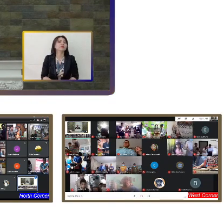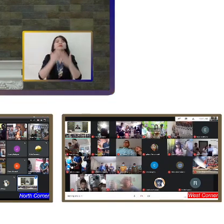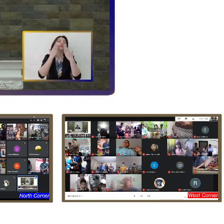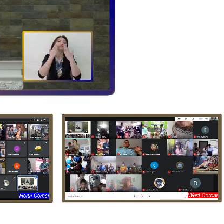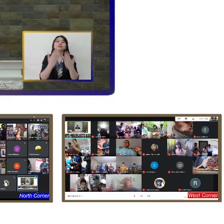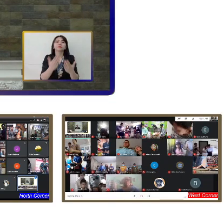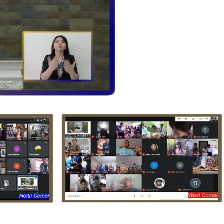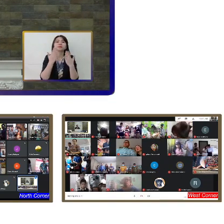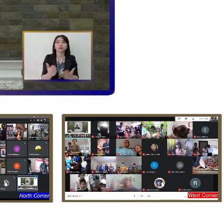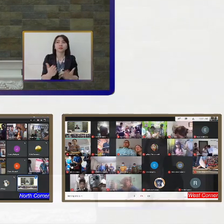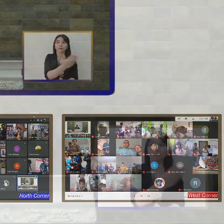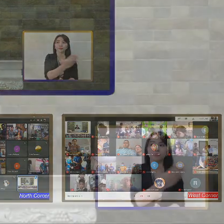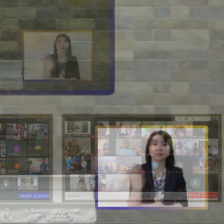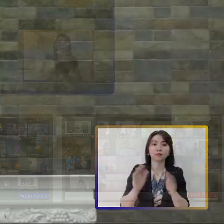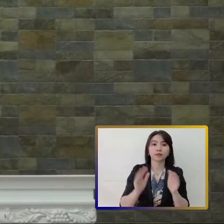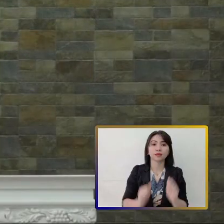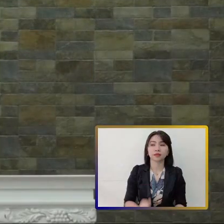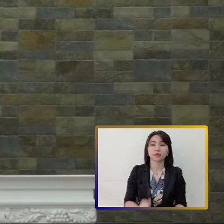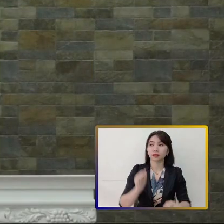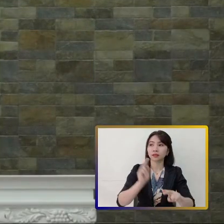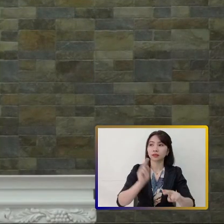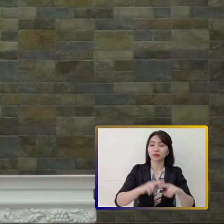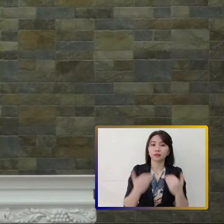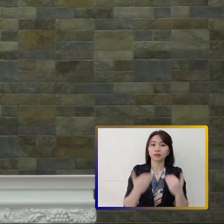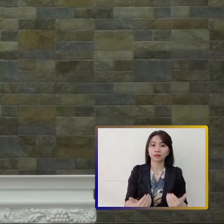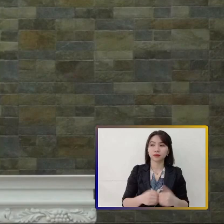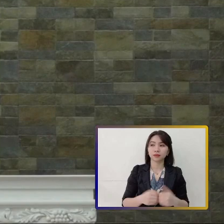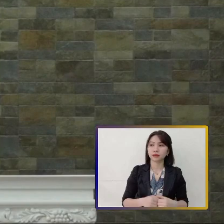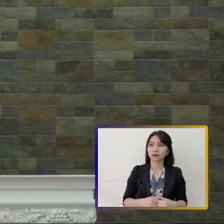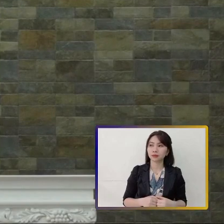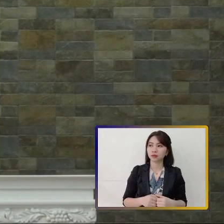seated in the presence of our God. Okay? Now, listen.